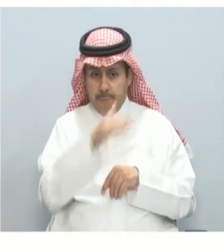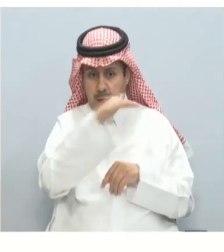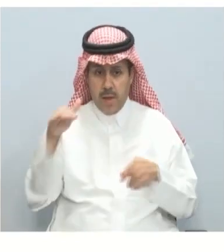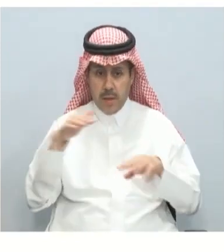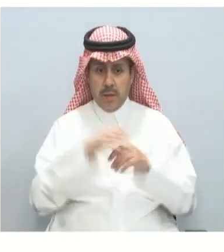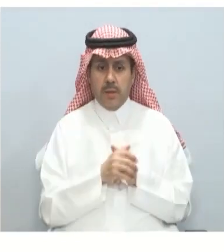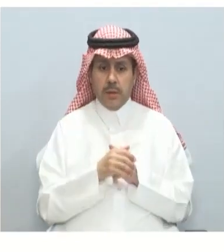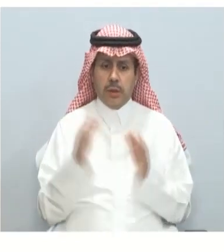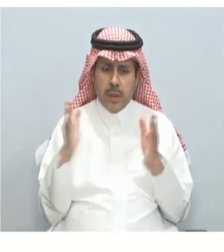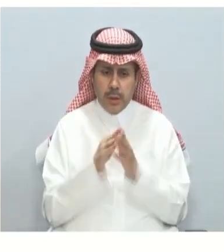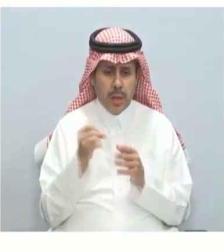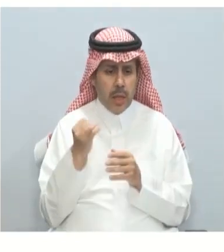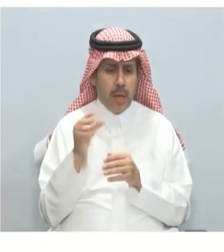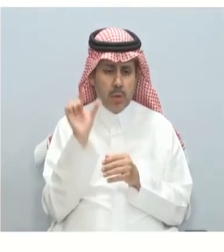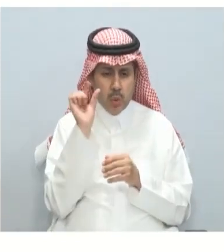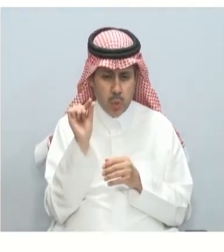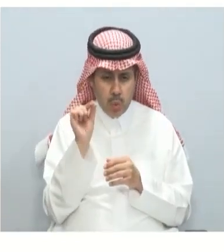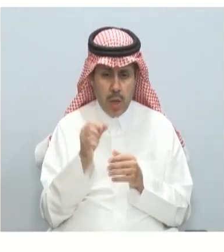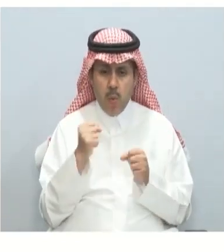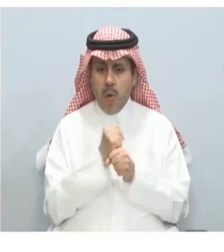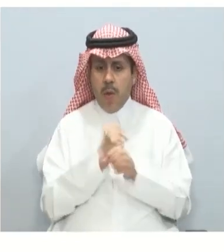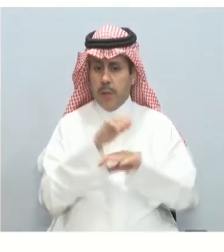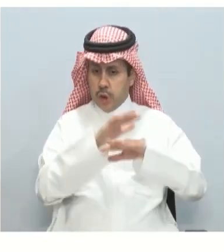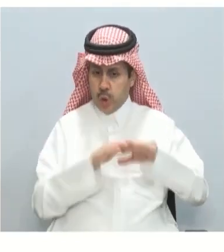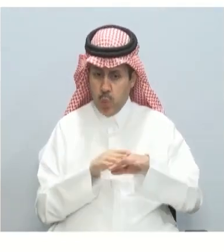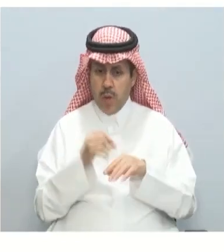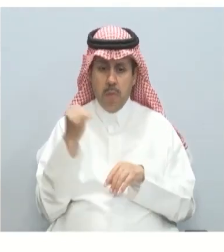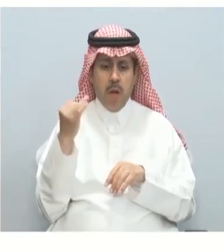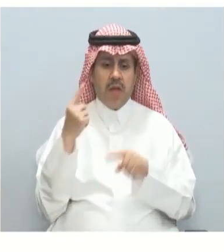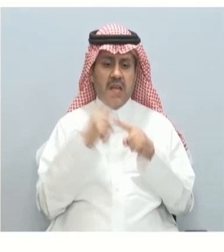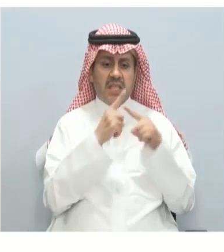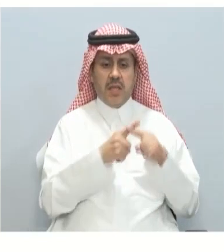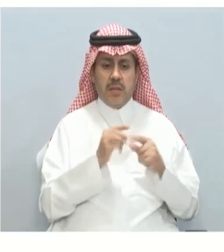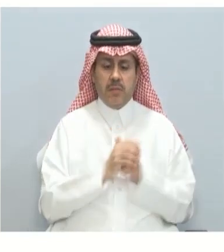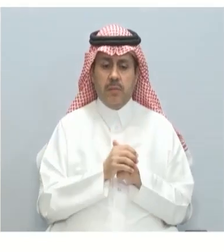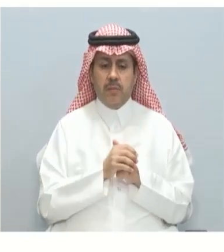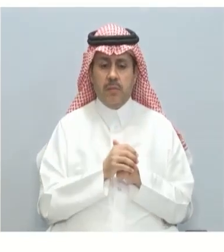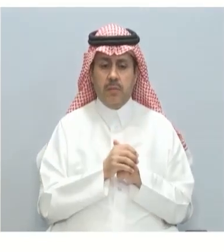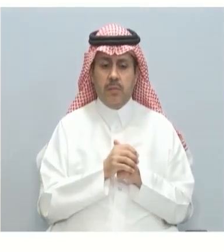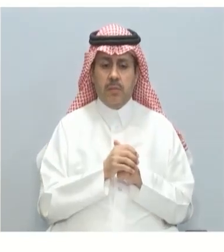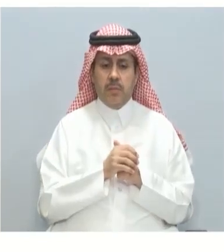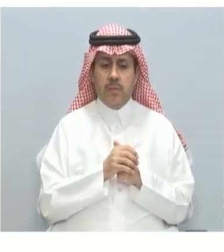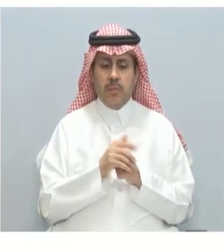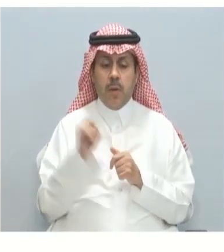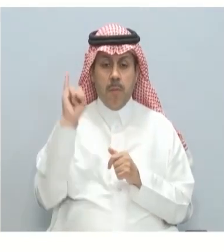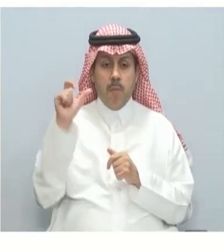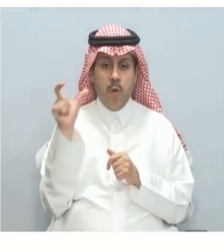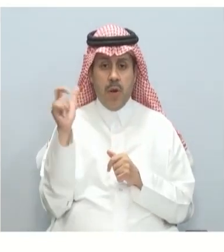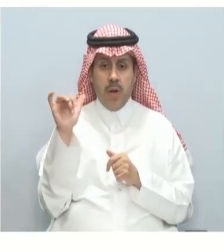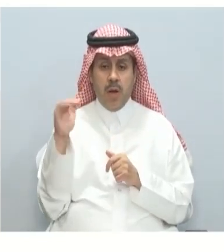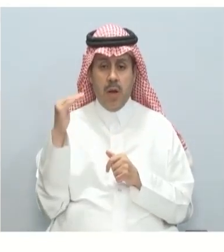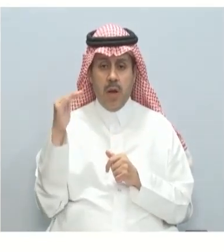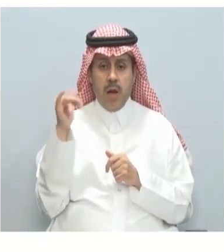افف اكس المقابله لها حدود المجال والمدى تمثل احداثيات نقطه بدء منحنى داله الجذر